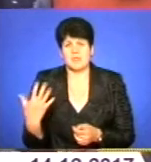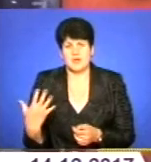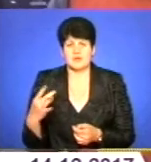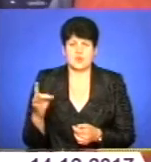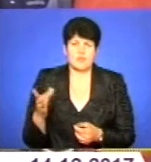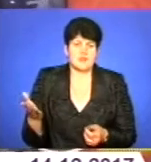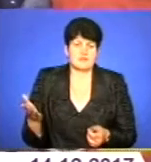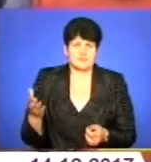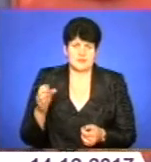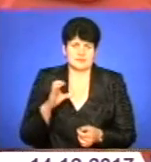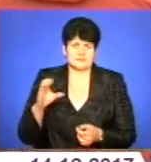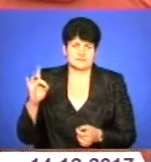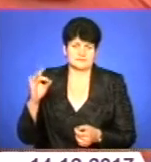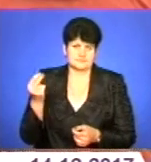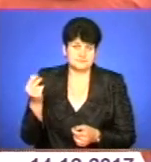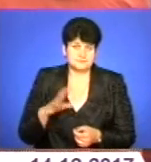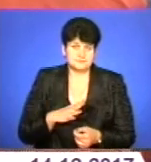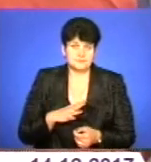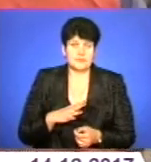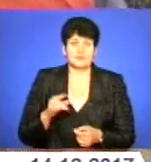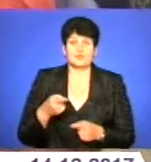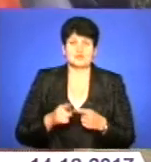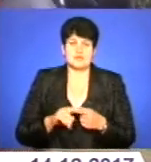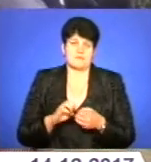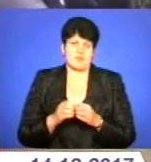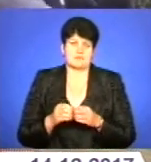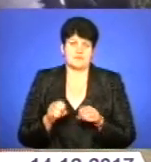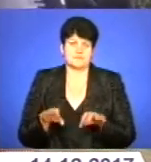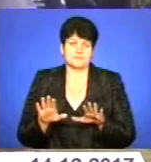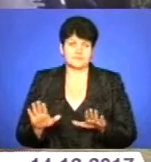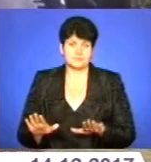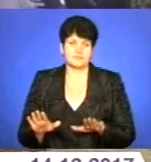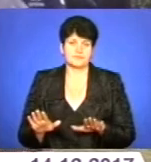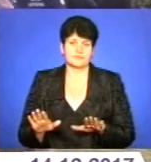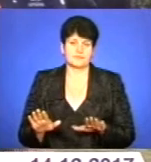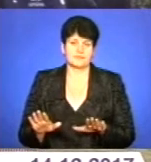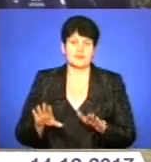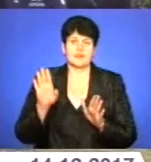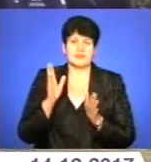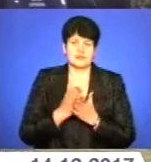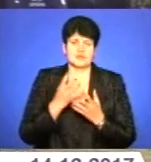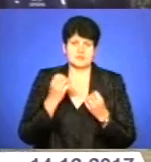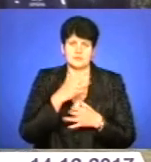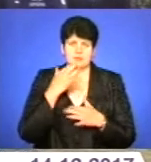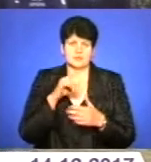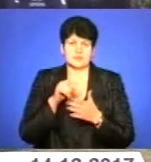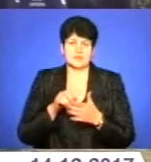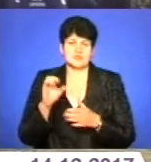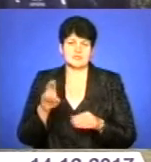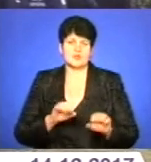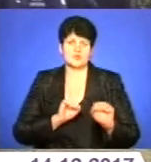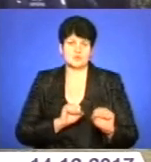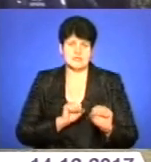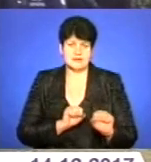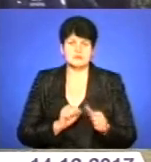рублів радянськими. Тому ця проблема врегульована. Разом з тим, є ще багато питань по соціальному захисту.